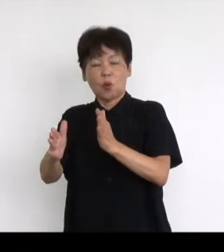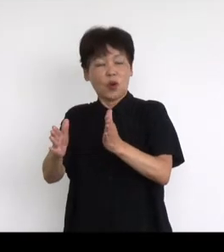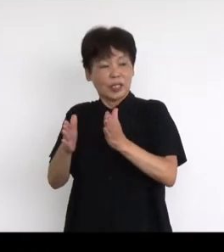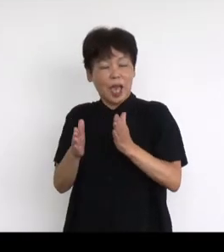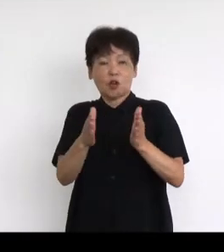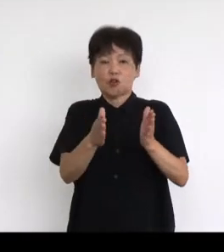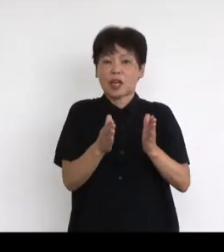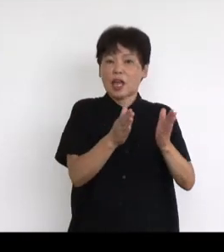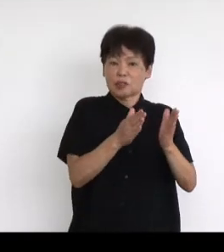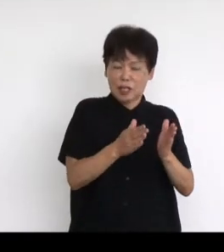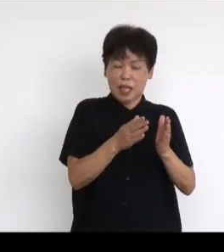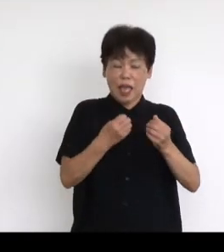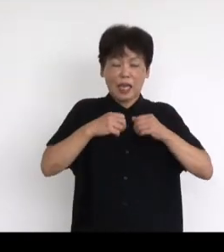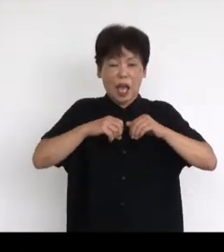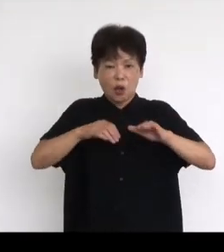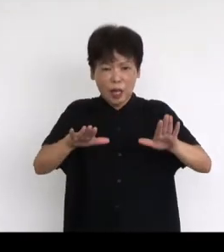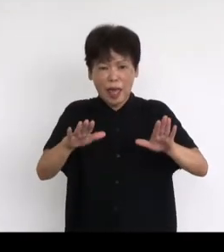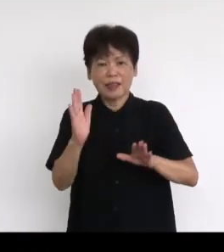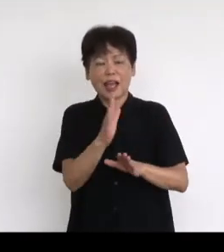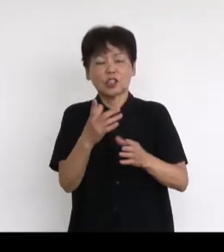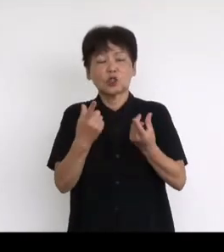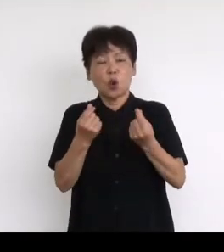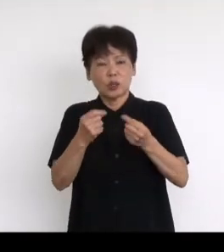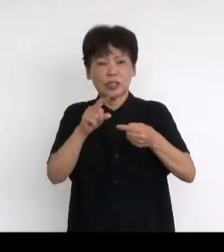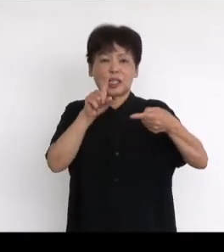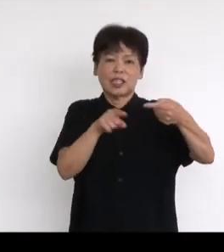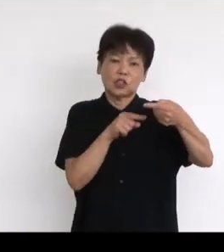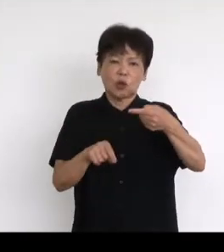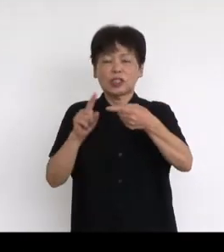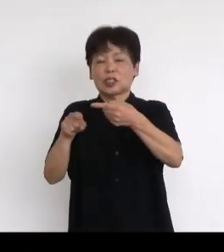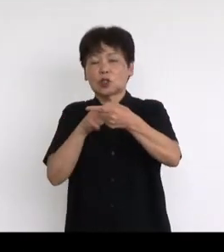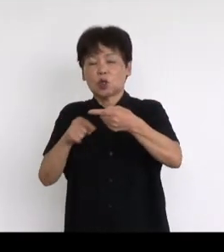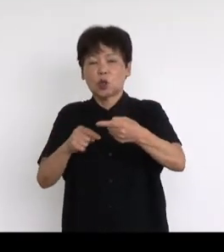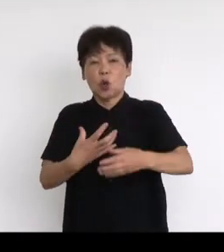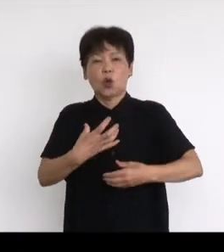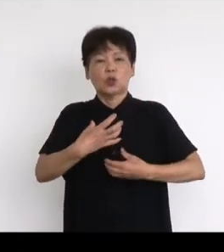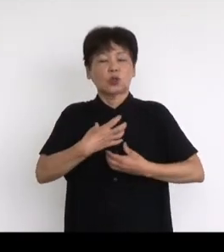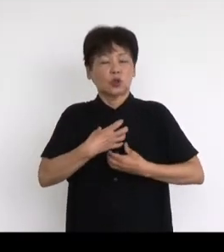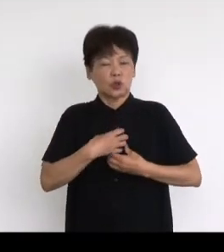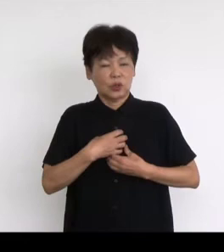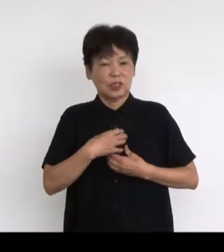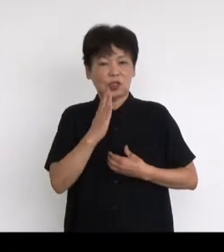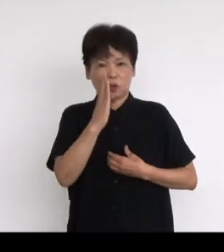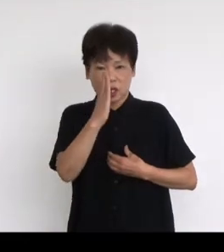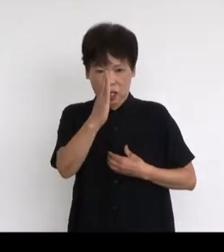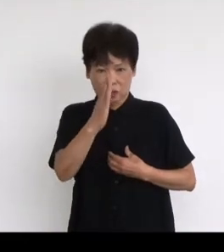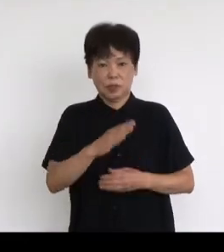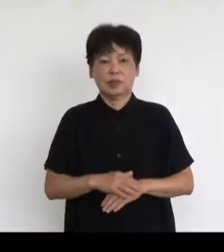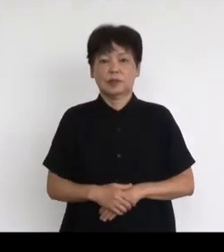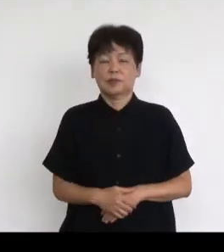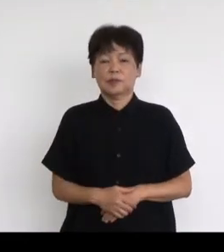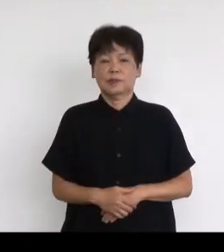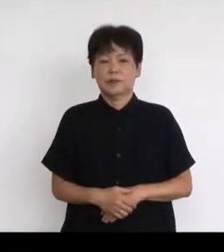ないように、お一人お一人の慎重な行動をお願いします。